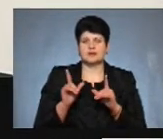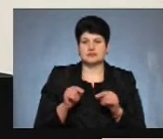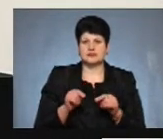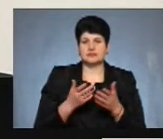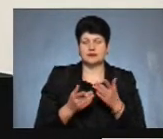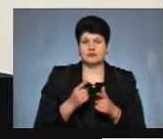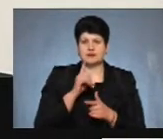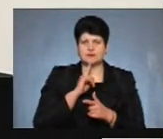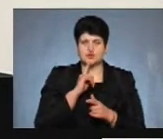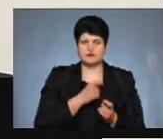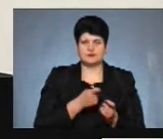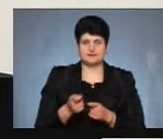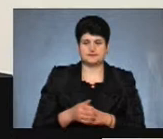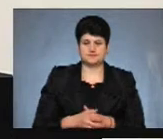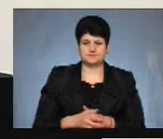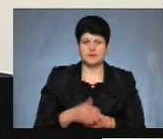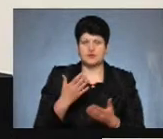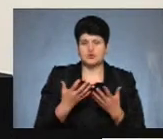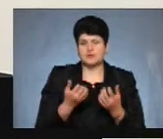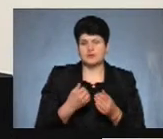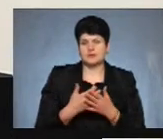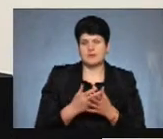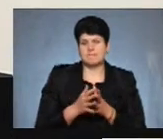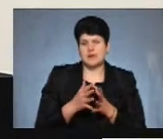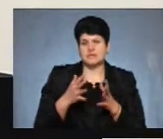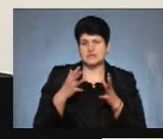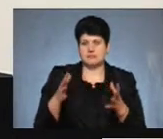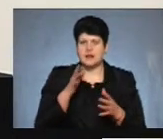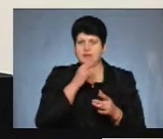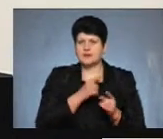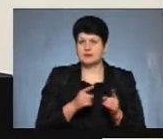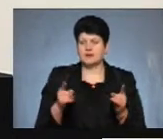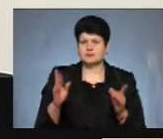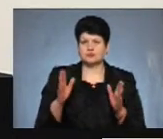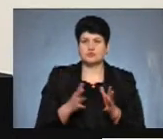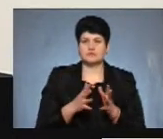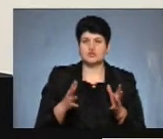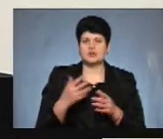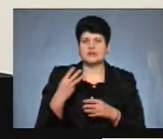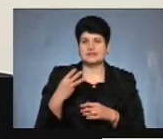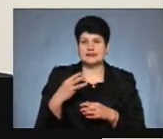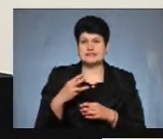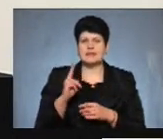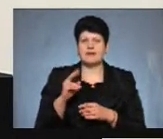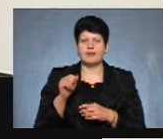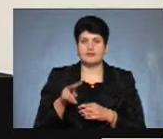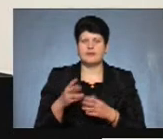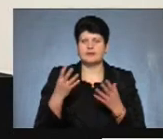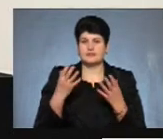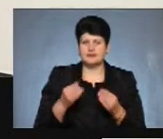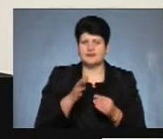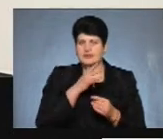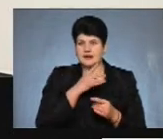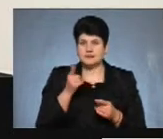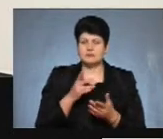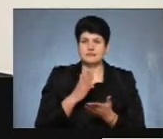тимчасового везення. Ну, якщо брати там максимальний термін, якщо буде перевищено більше, ніж на 30 календарних днів термін перебування